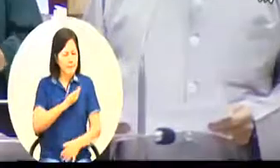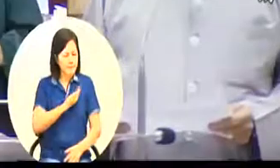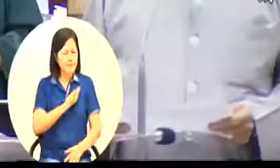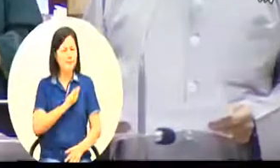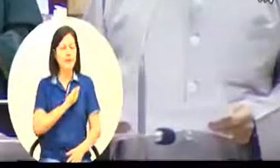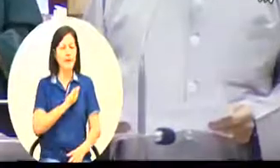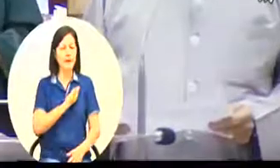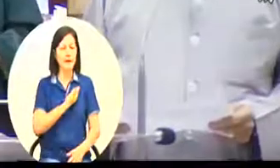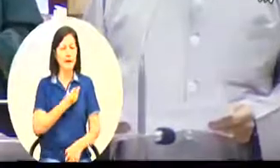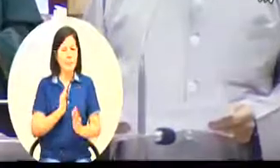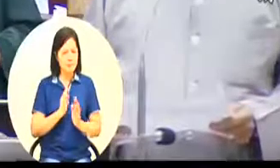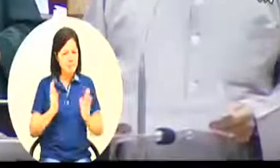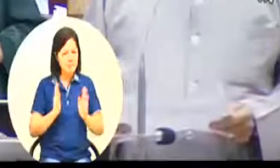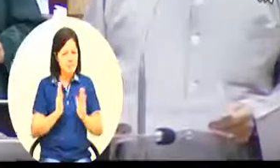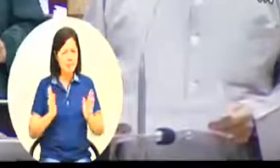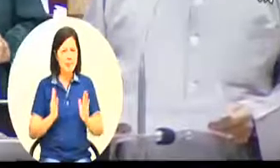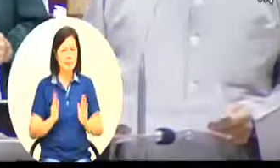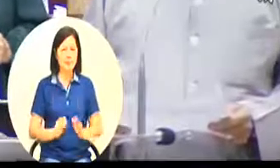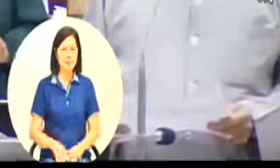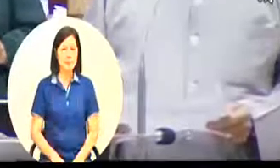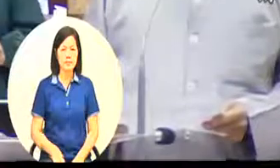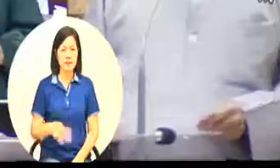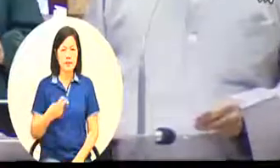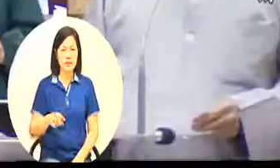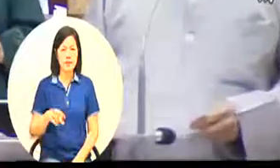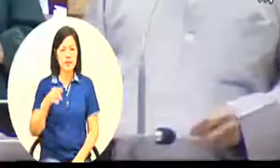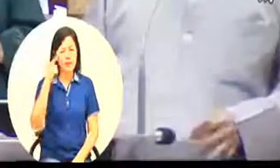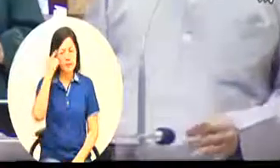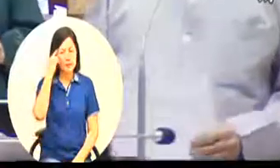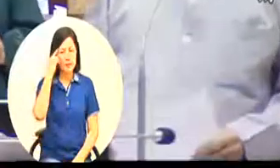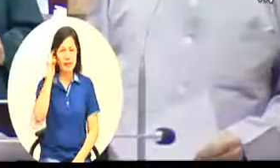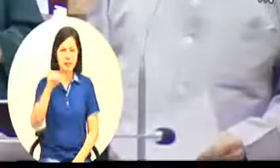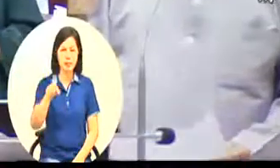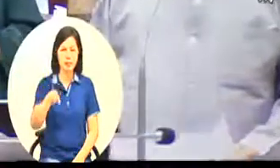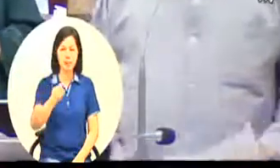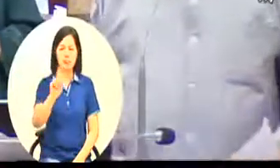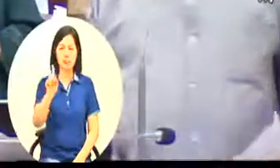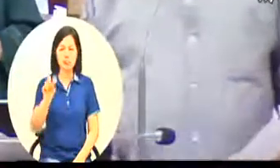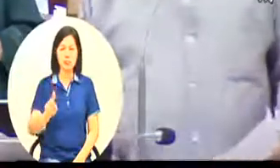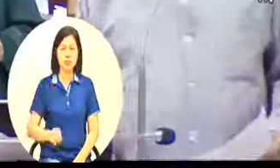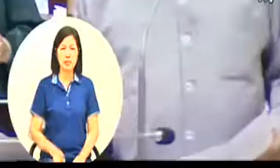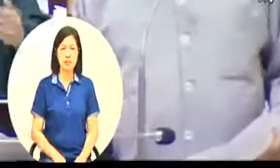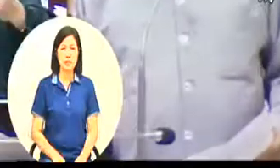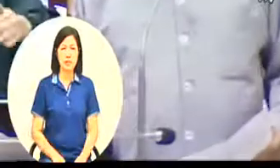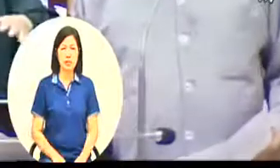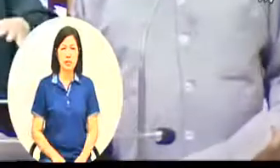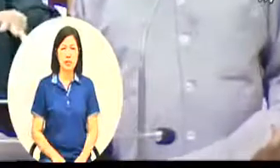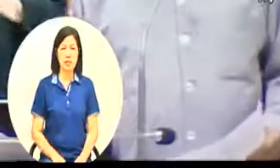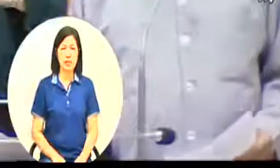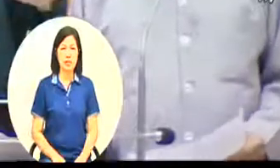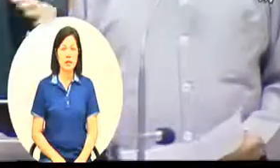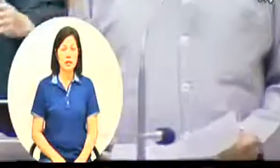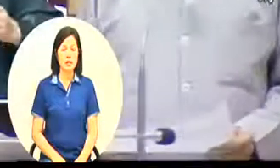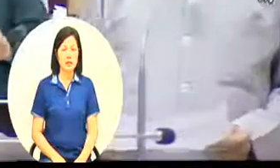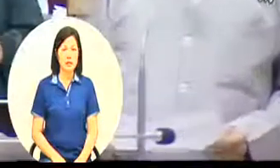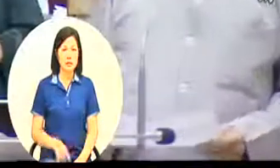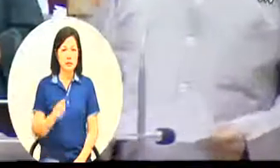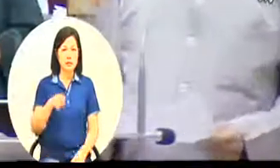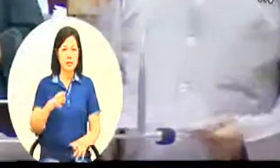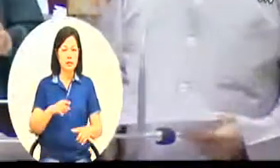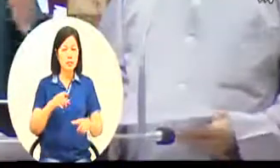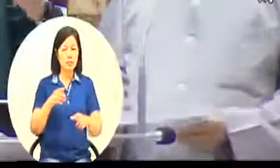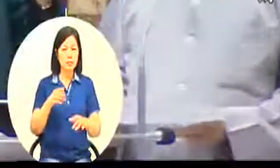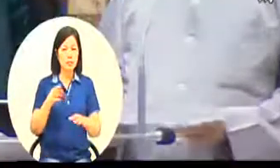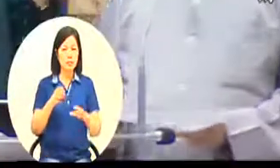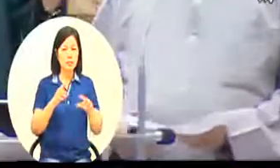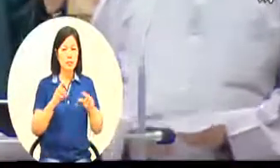啊，我嘛无赞成讲，讲像讲安尼会中间吼，因的一寡。的答复吼，我